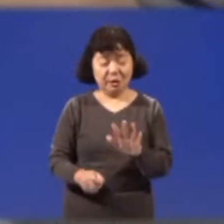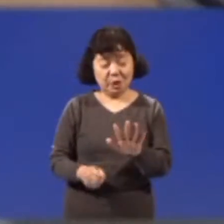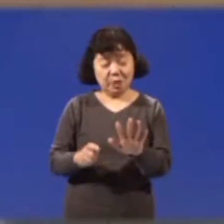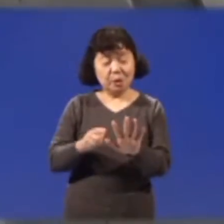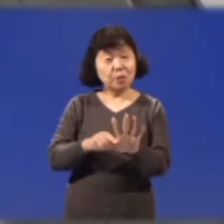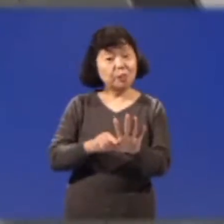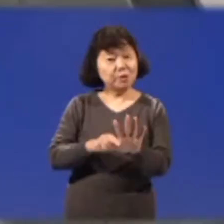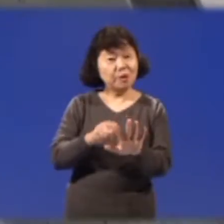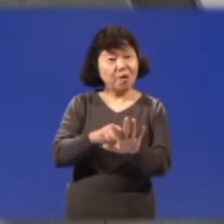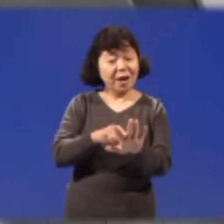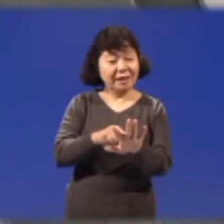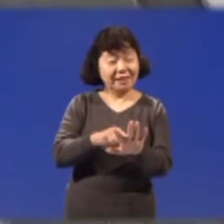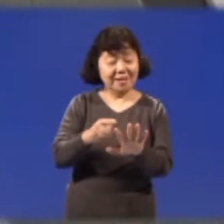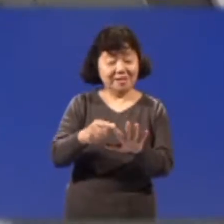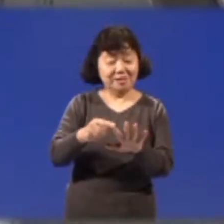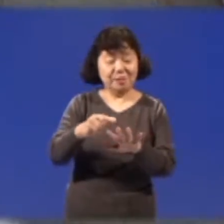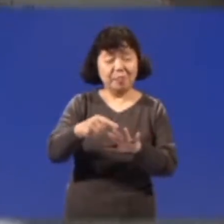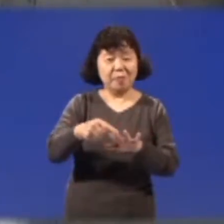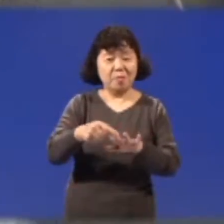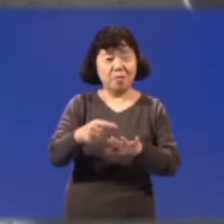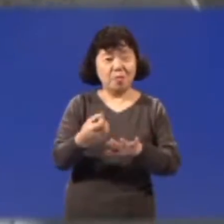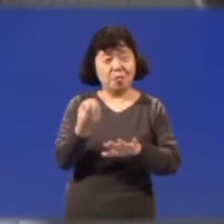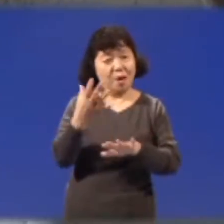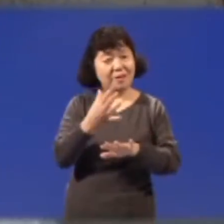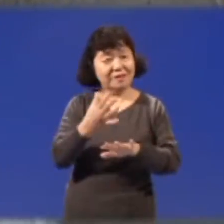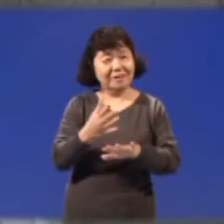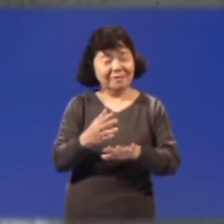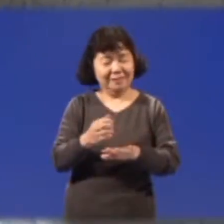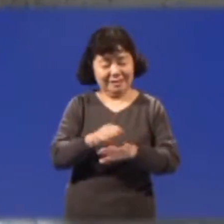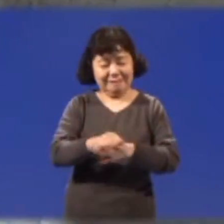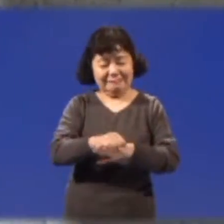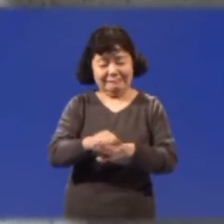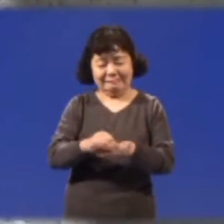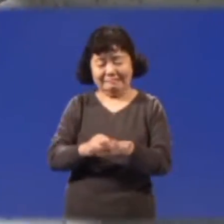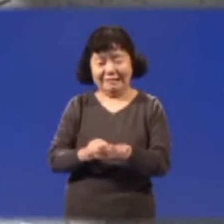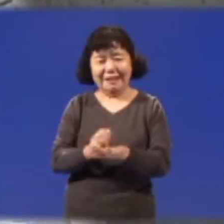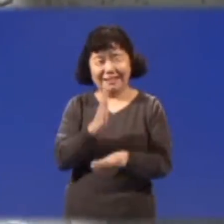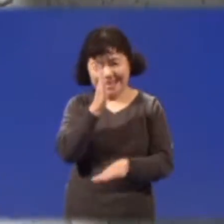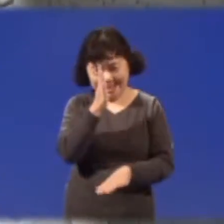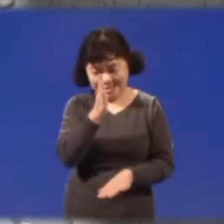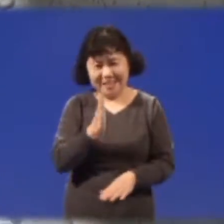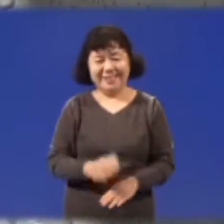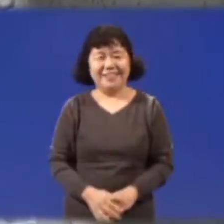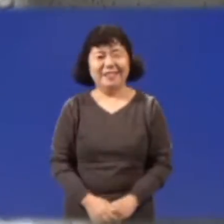指の間、爪の間も忘れずに洗ってください。